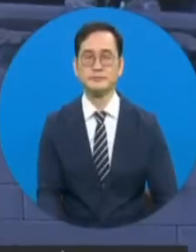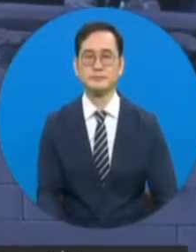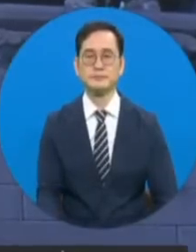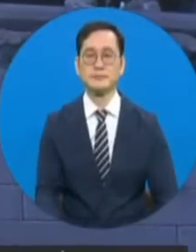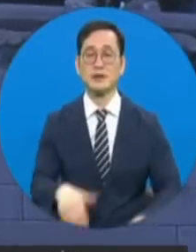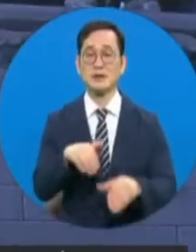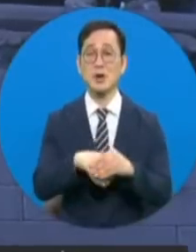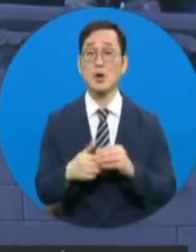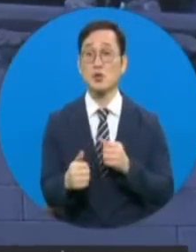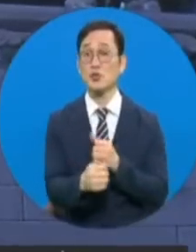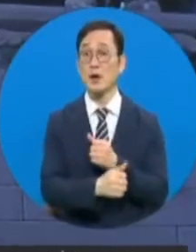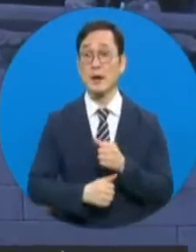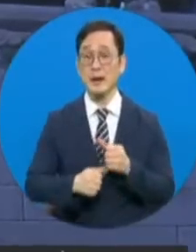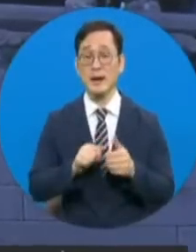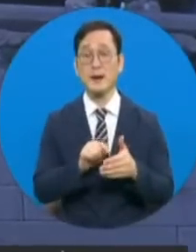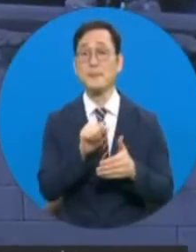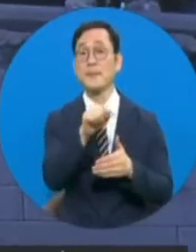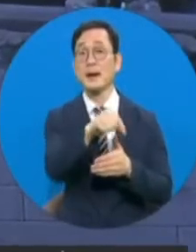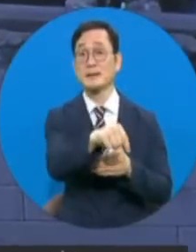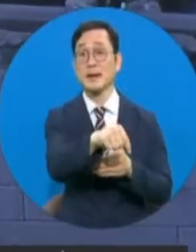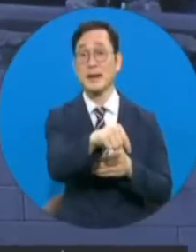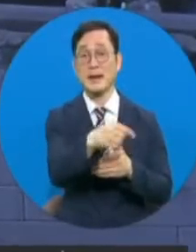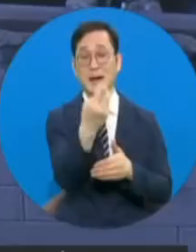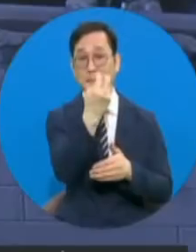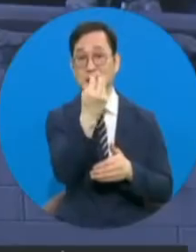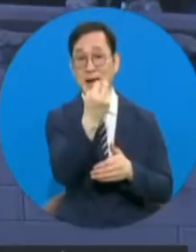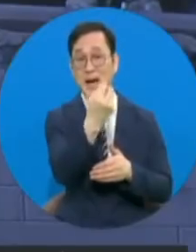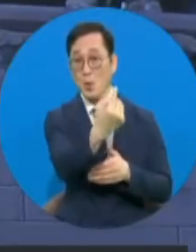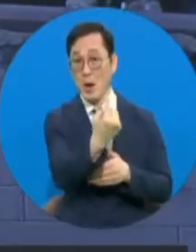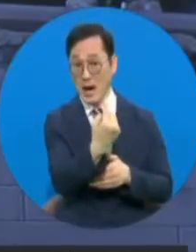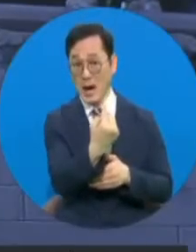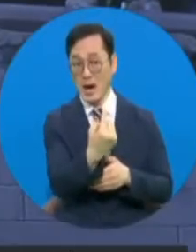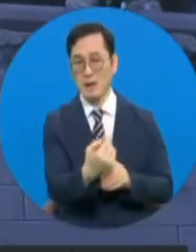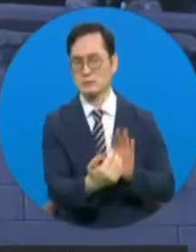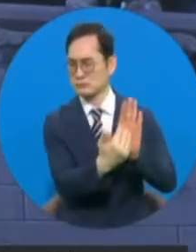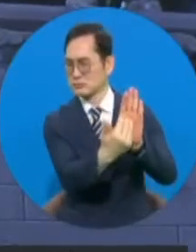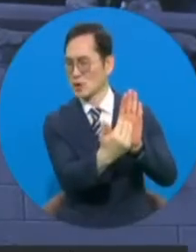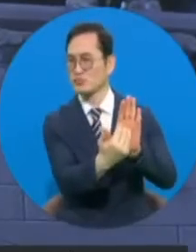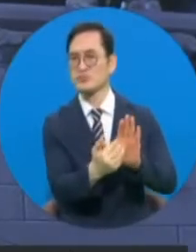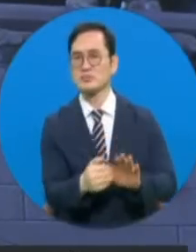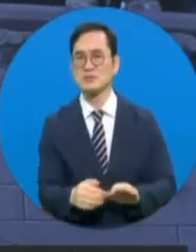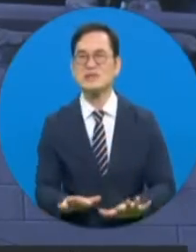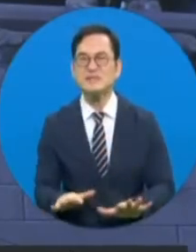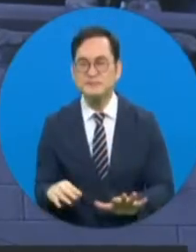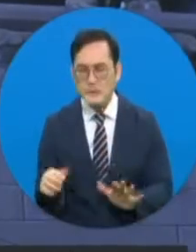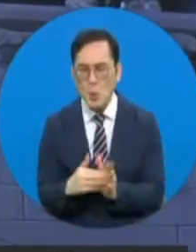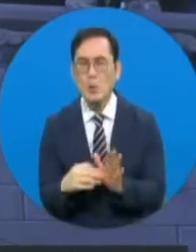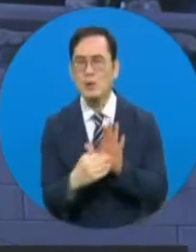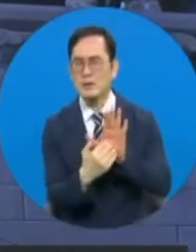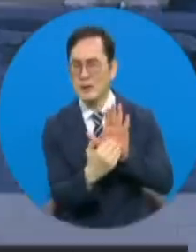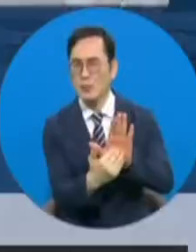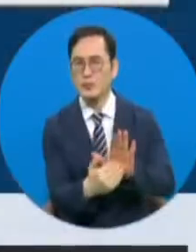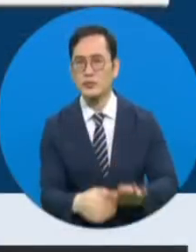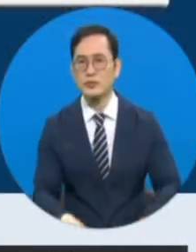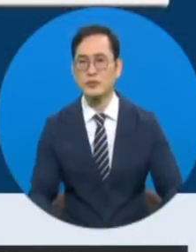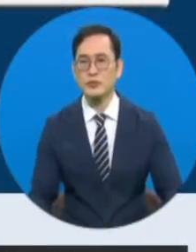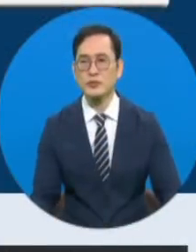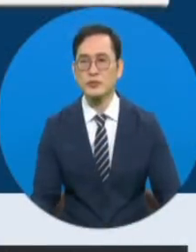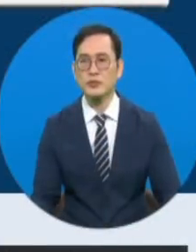있는 선관위가 외부기관의 감사를 거부했습니다 감사원에 감사를 받지 않겠다고 거부해서 논란이고 있습니다